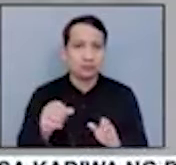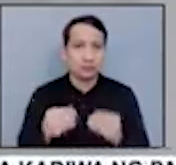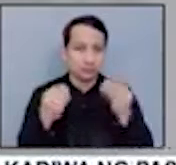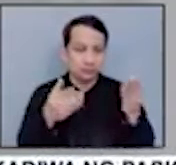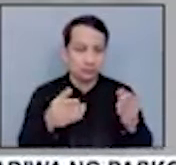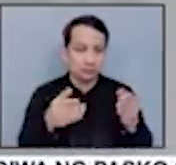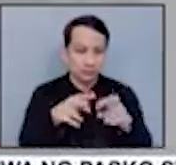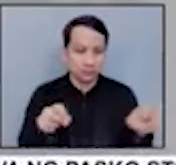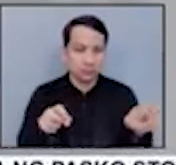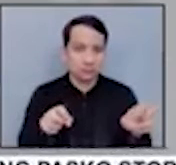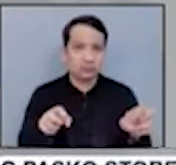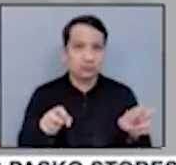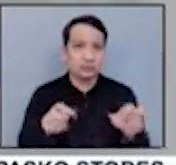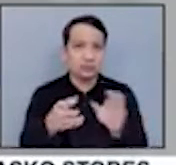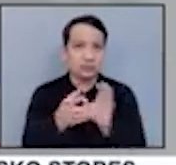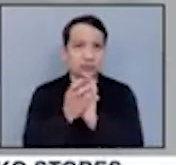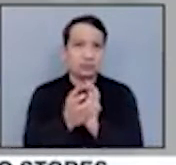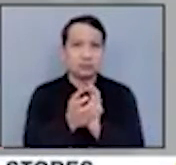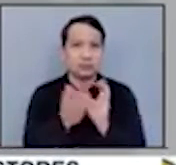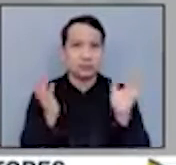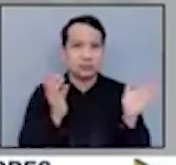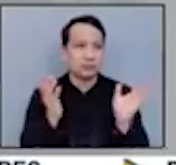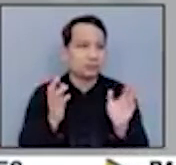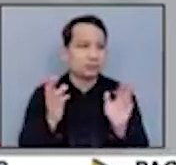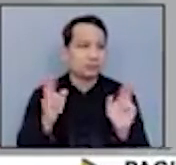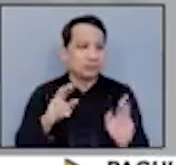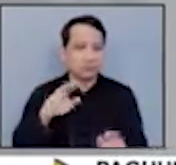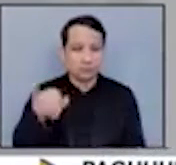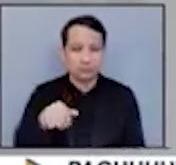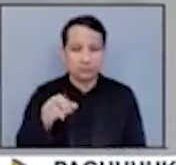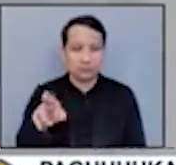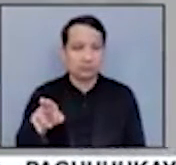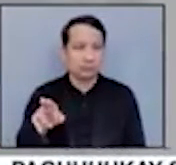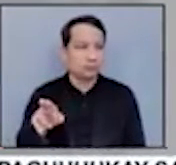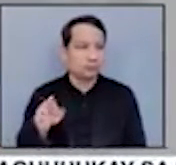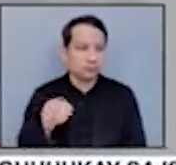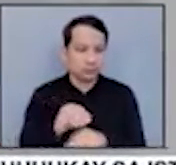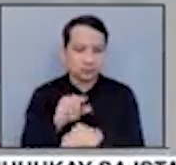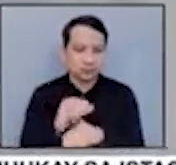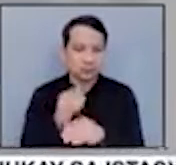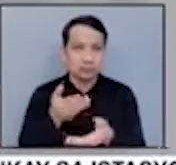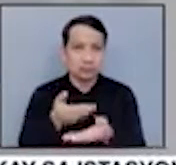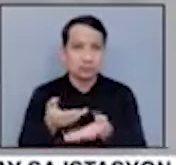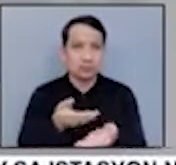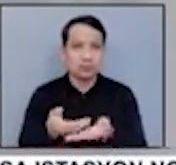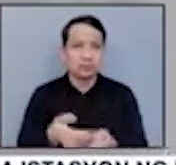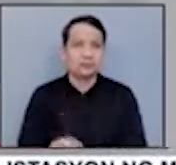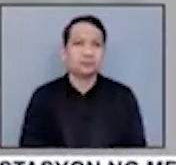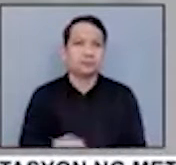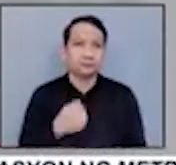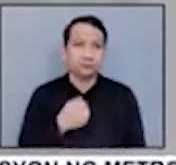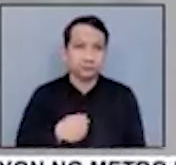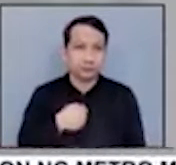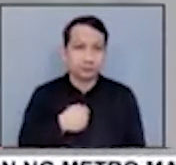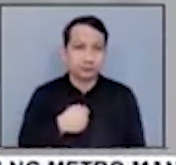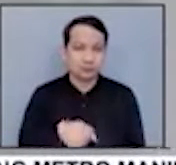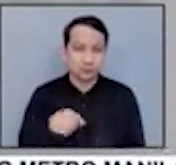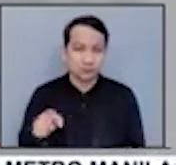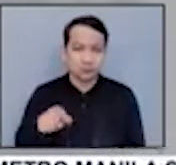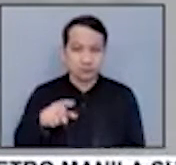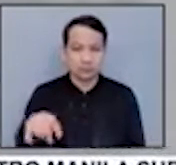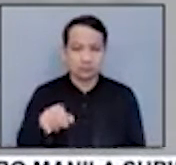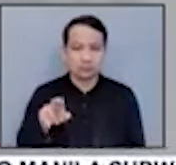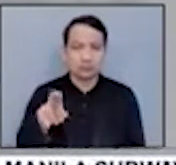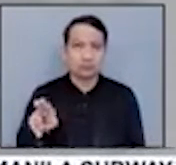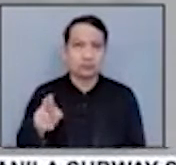sa community service. Handa naman ang JRU na magbigay ng counseling kay Amores. Humingi na ng paumanhin ang JRU sa nangyaring